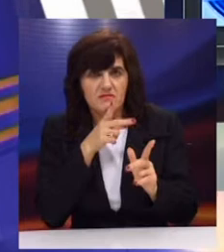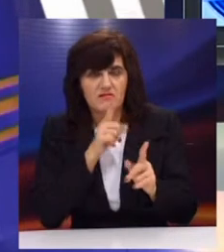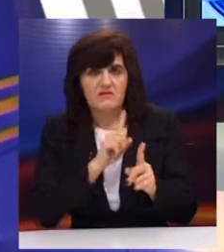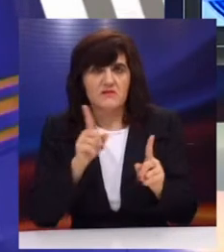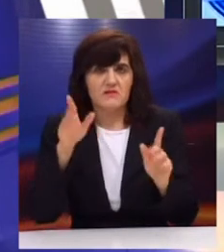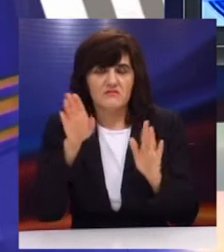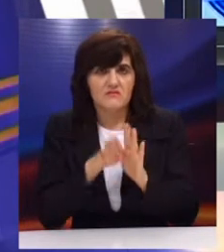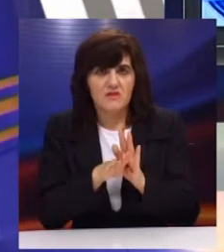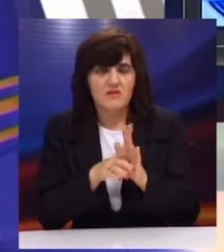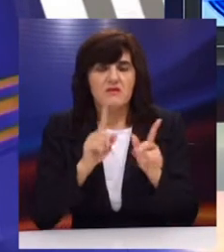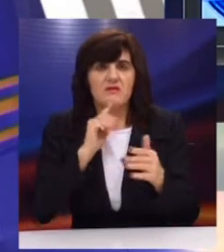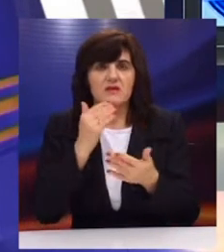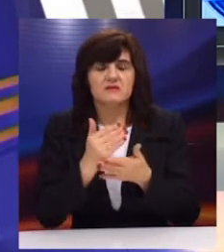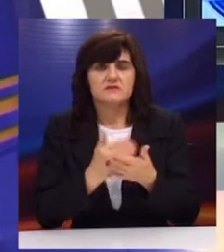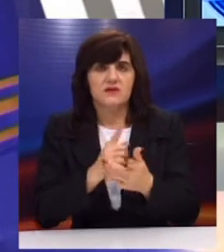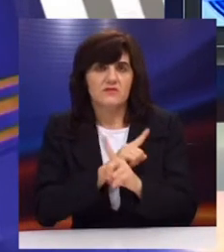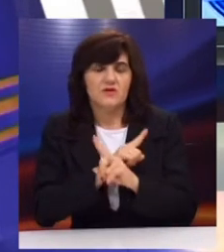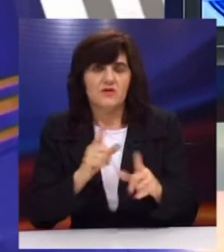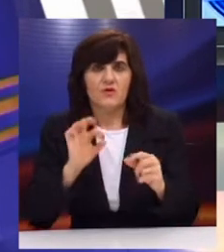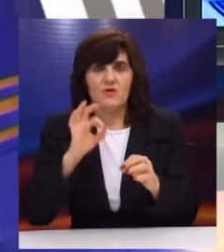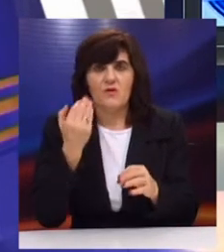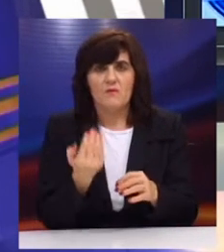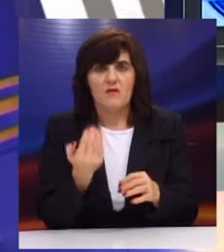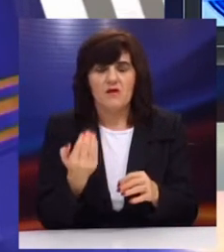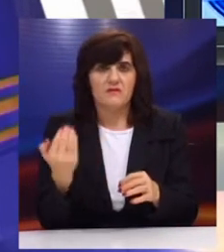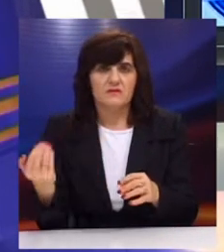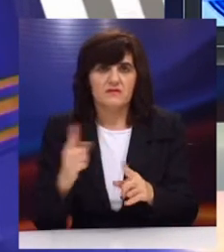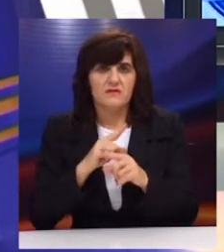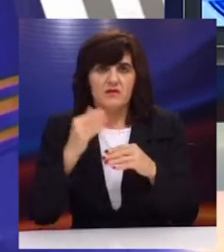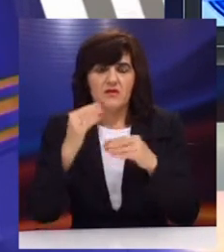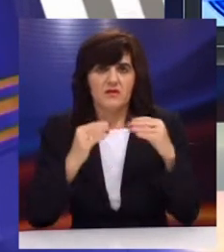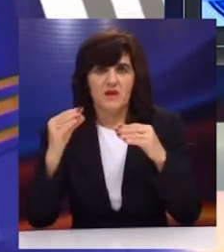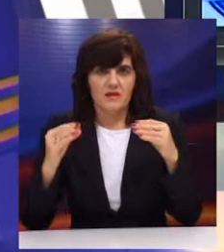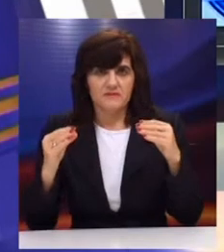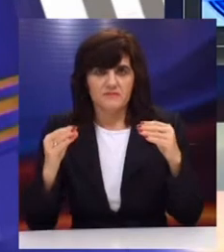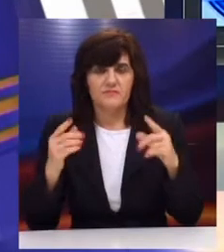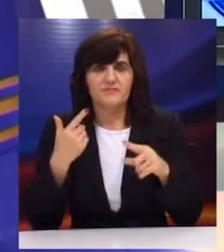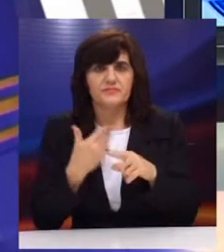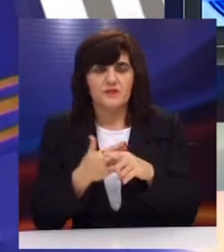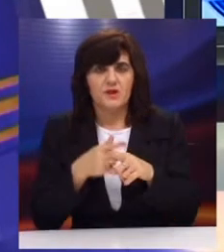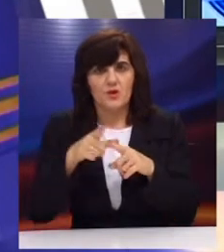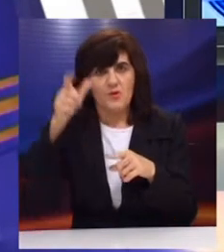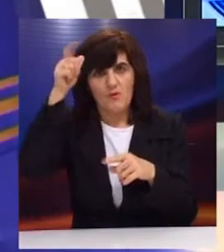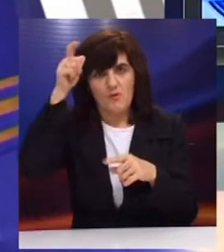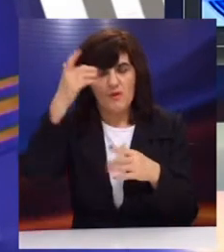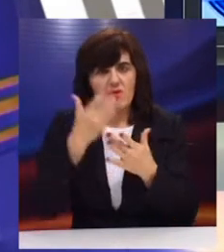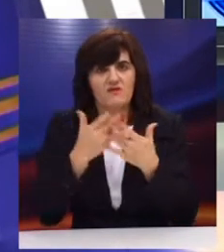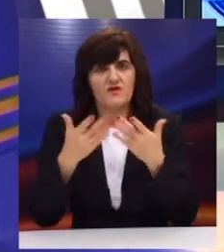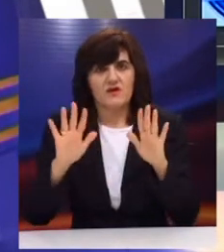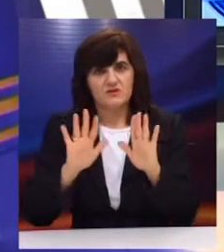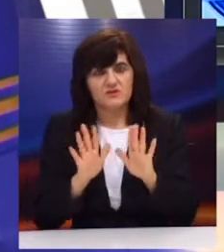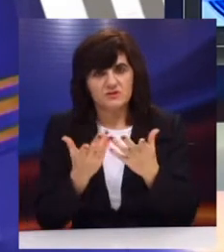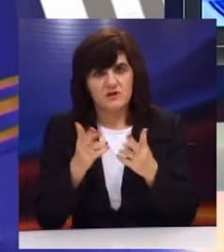i donošenje pravičnog zakona o platama u javnom sektoru na bazi platnih razreda. Ovim povodom je i u Beogradu održan veliki